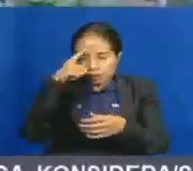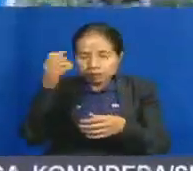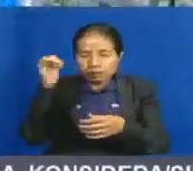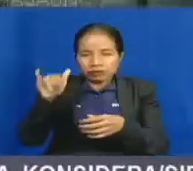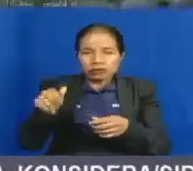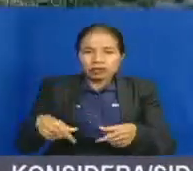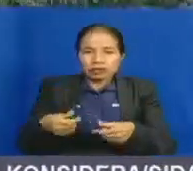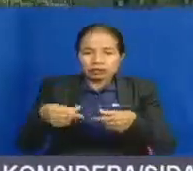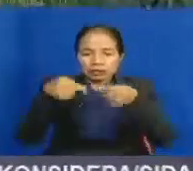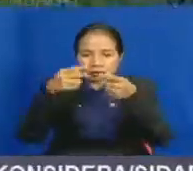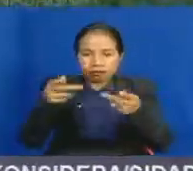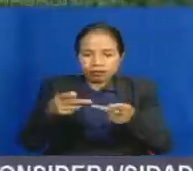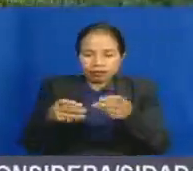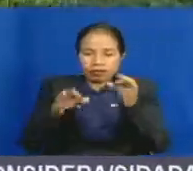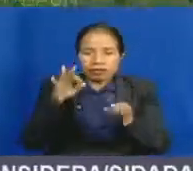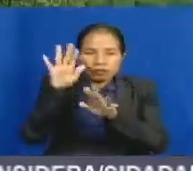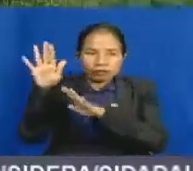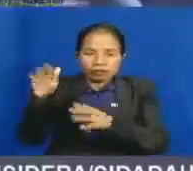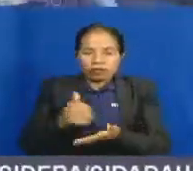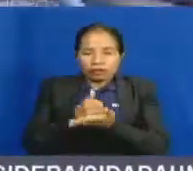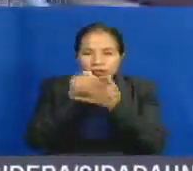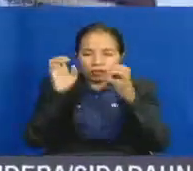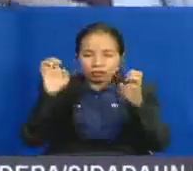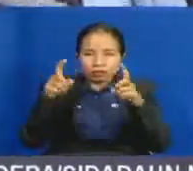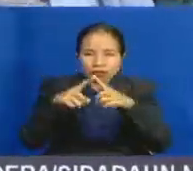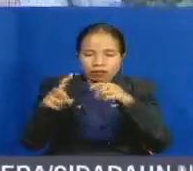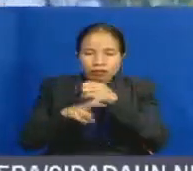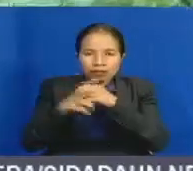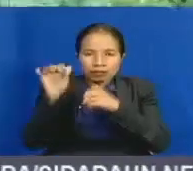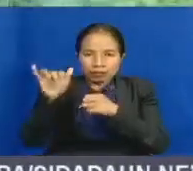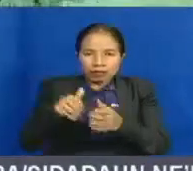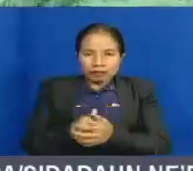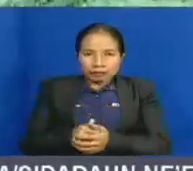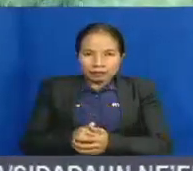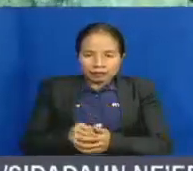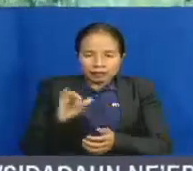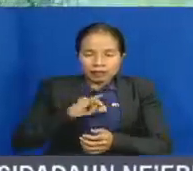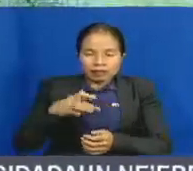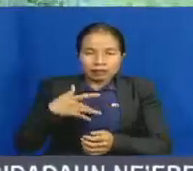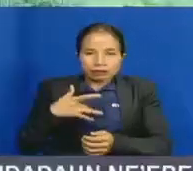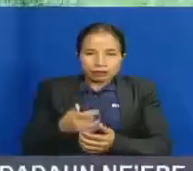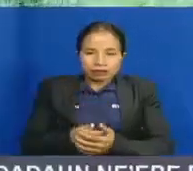fatin, mas que ia área remotas, hodi fo tulung emergência ba vítima sira. Ha sente ne da